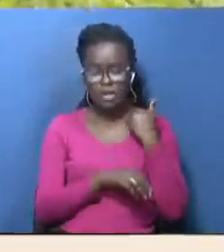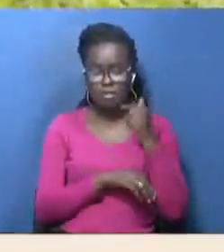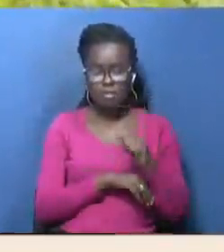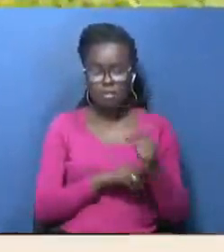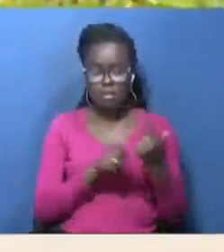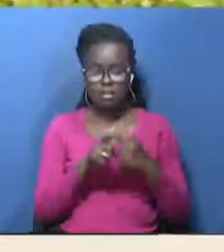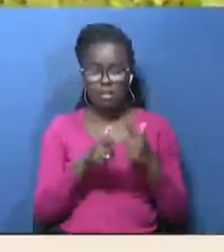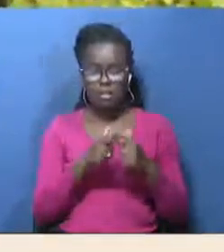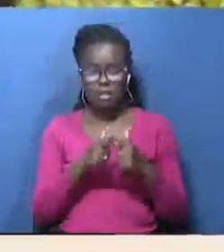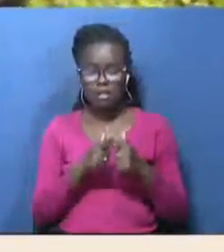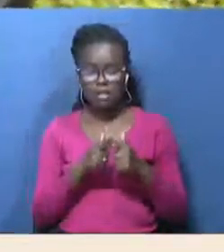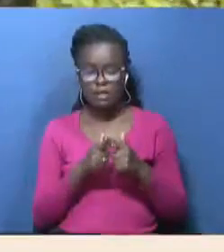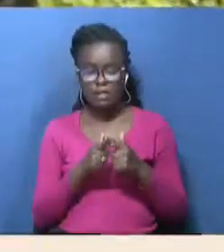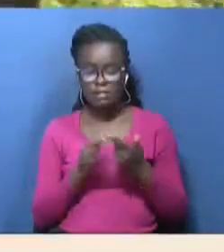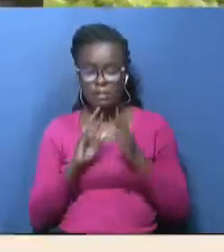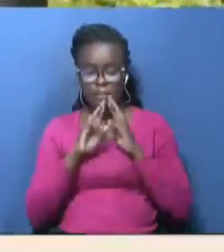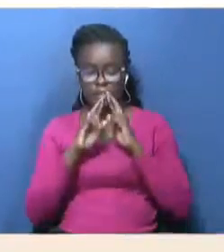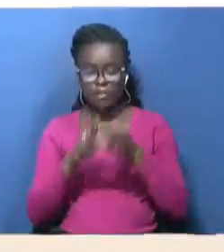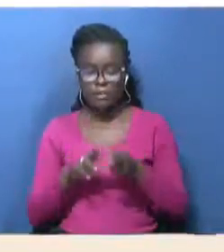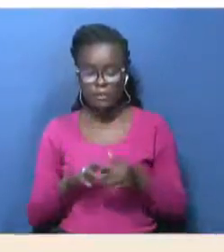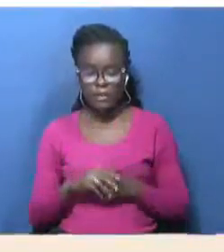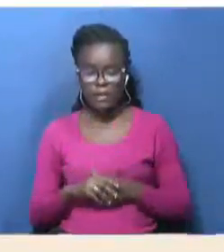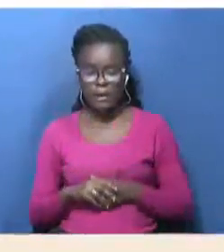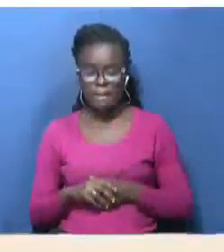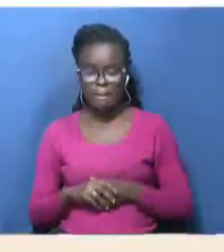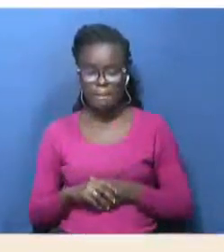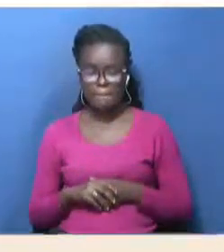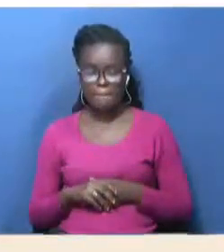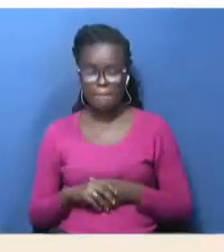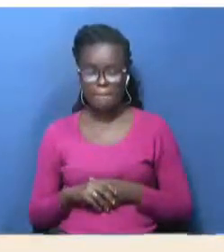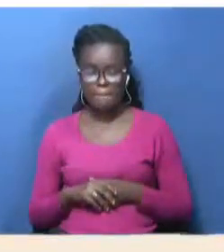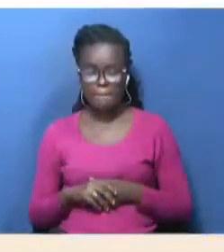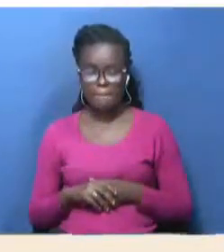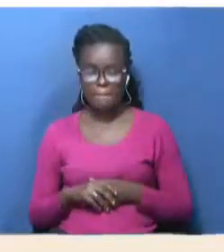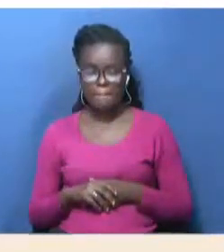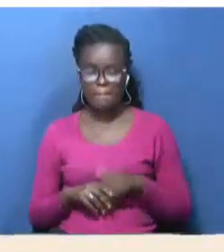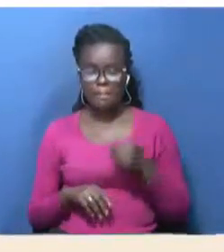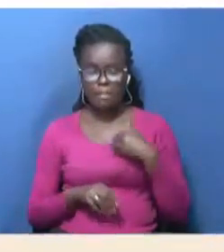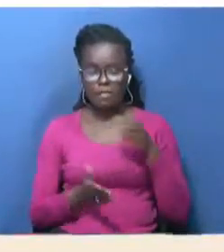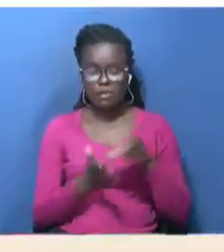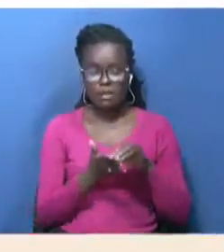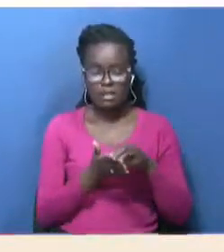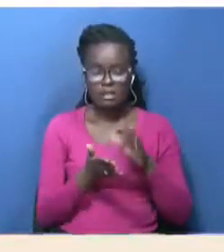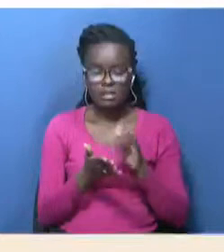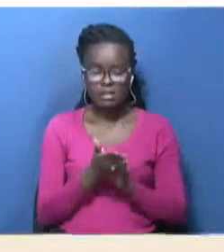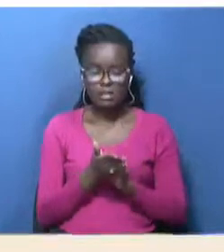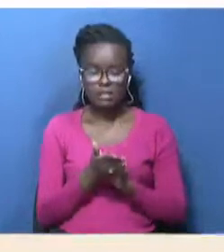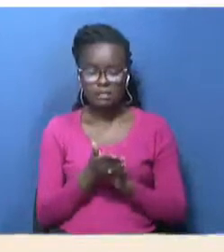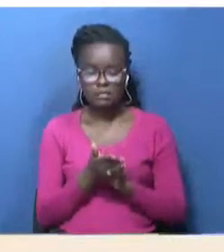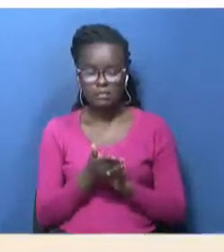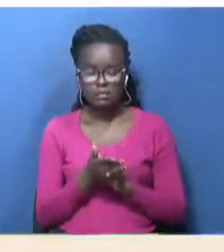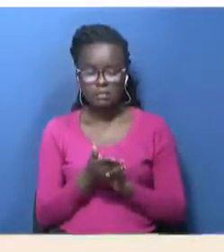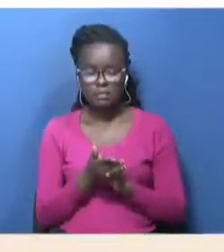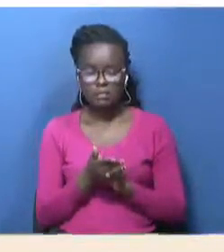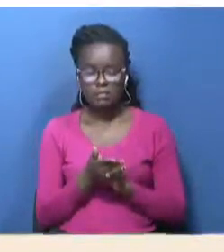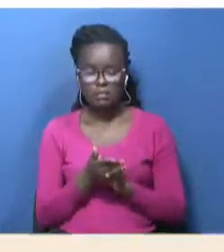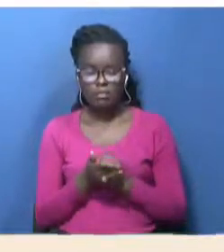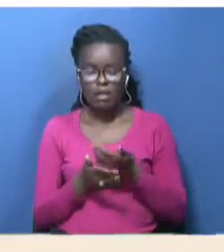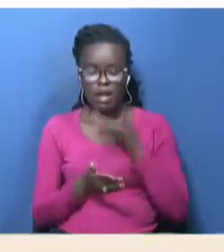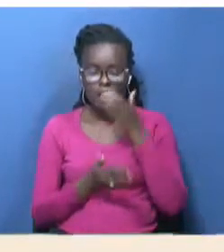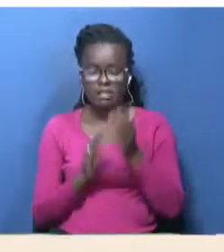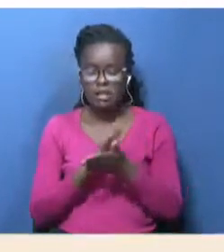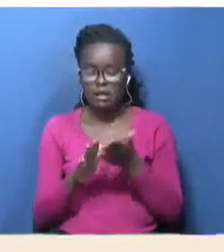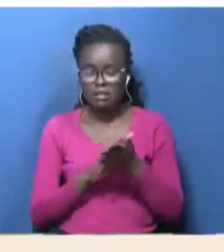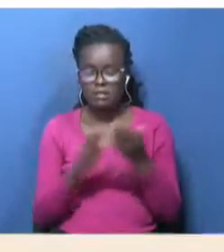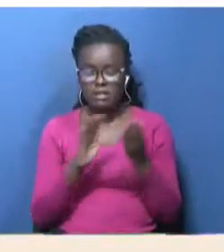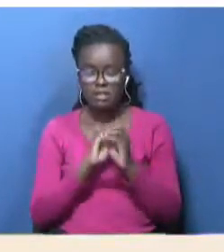megũkorwo makĩhingũrĩrwo thitango. Hivyo kuna hiyo allegation ya kwamba hawakurespond as quickly as possible, lakini